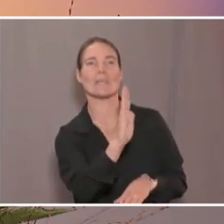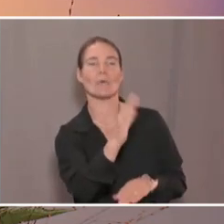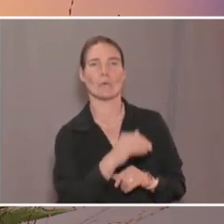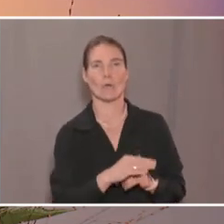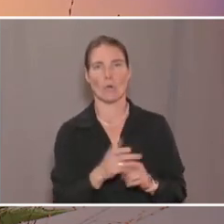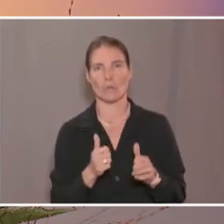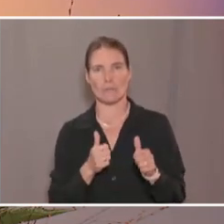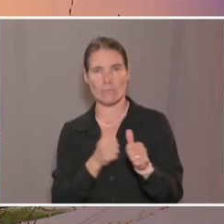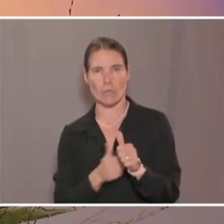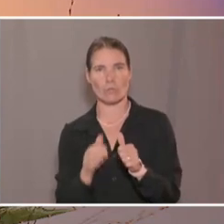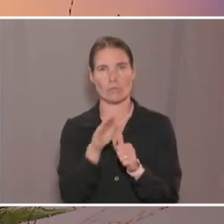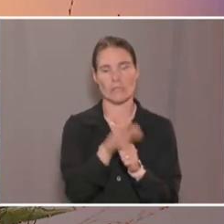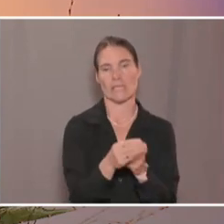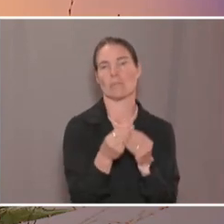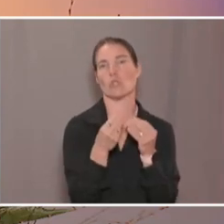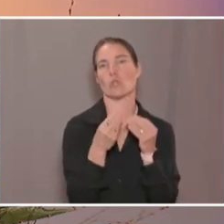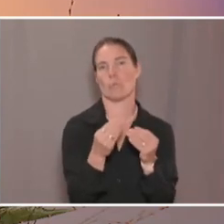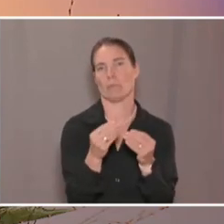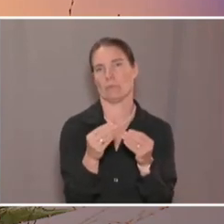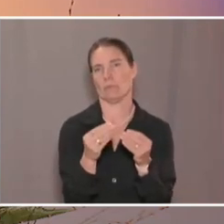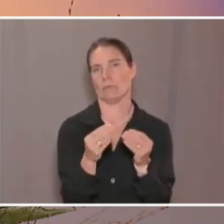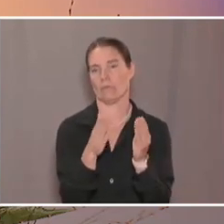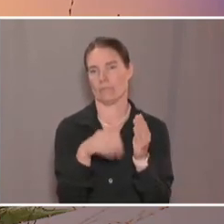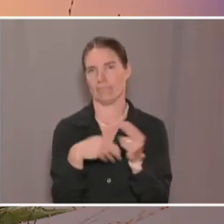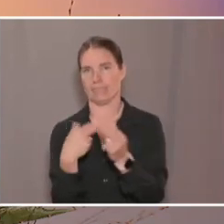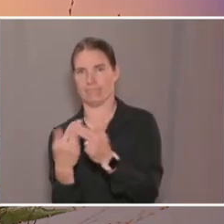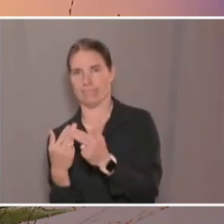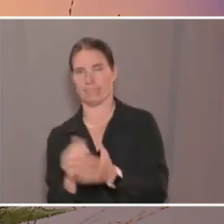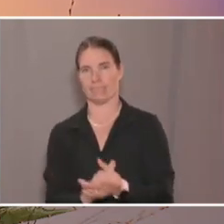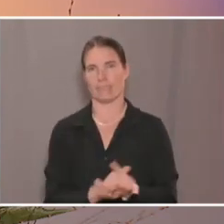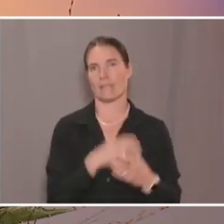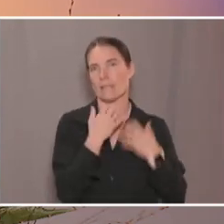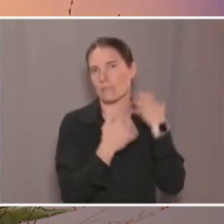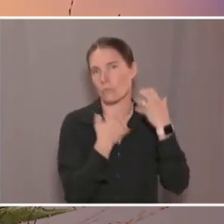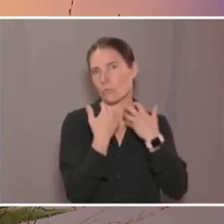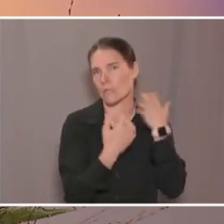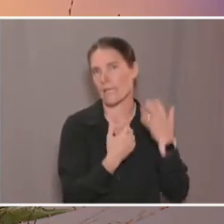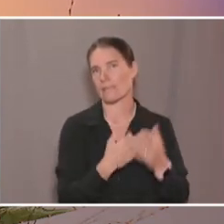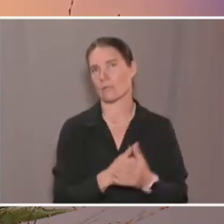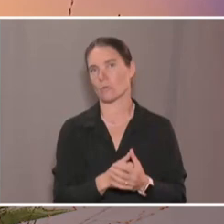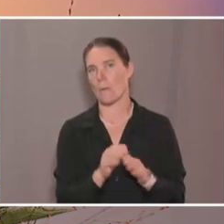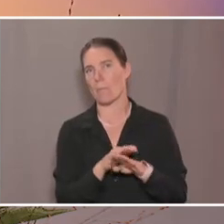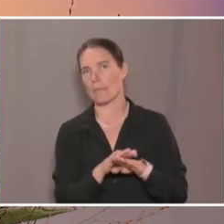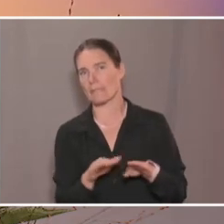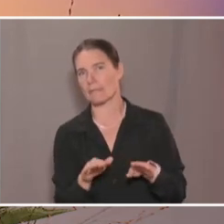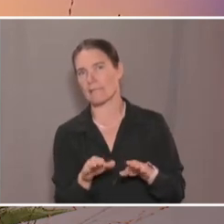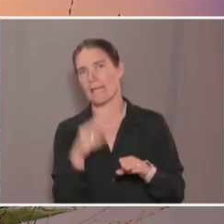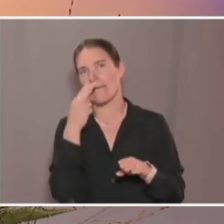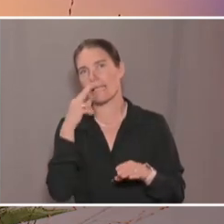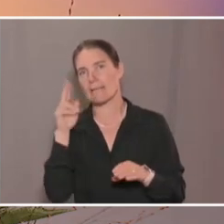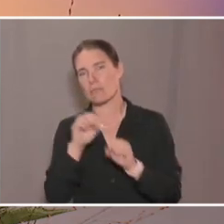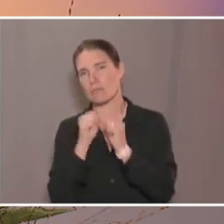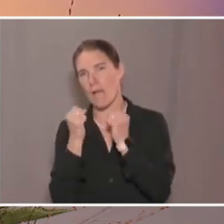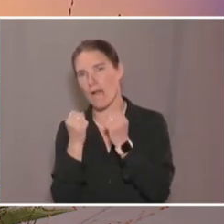im Folgeschritt einem Typ zugeordnet. Den historischen Hintergrund dafür bildet, dass der NS-Staat mit